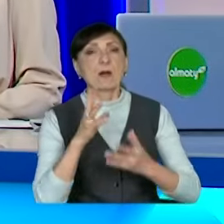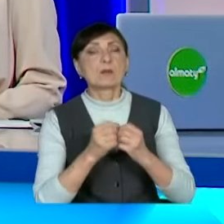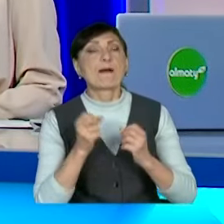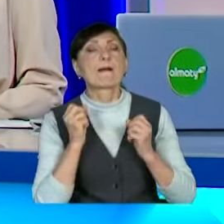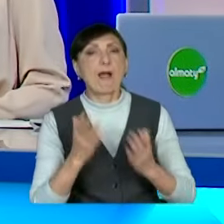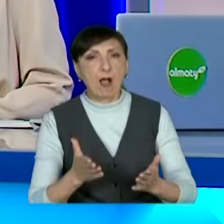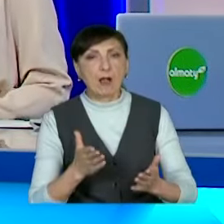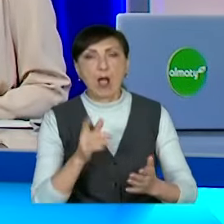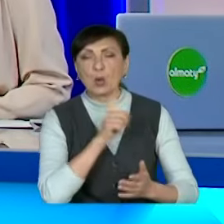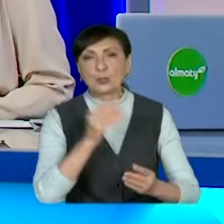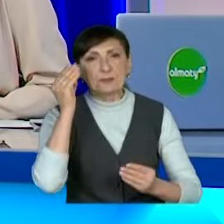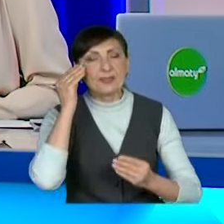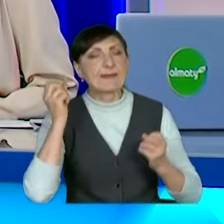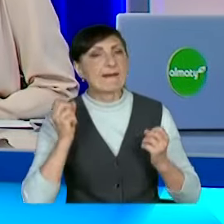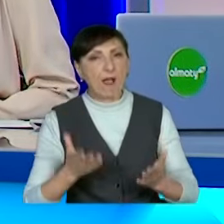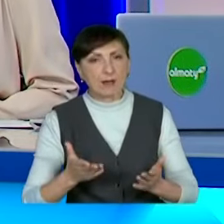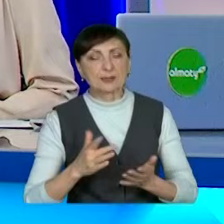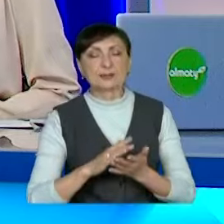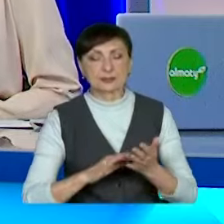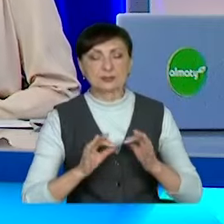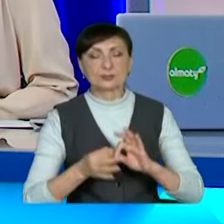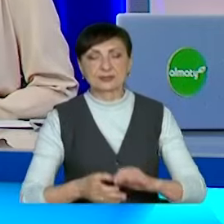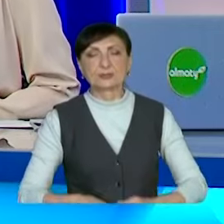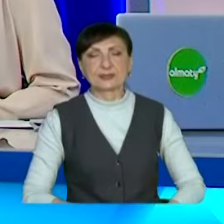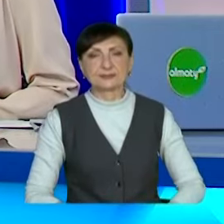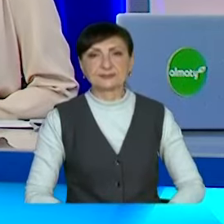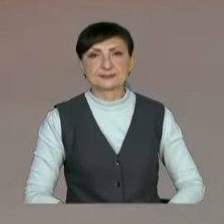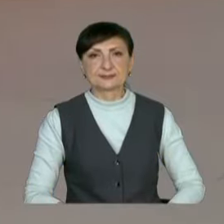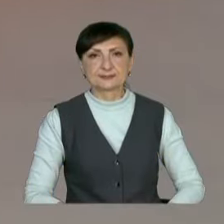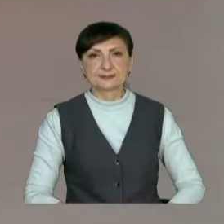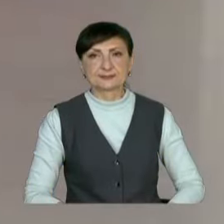как относится к этому общество, выясняла Асимжан Жузбаева.